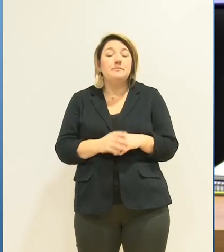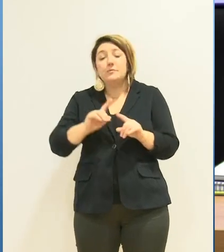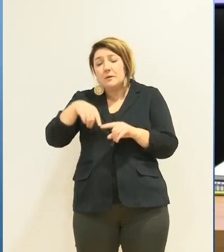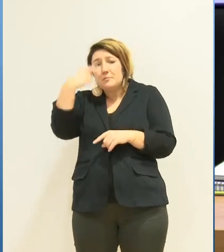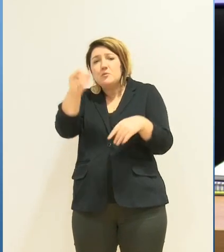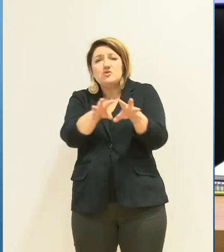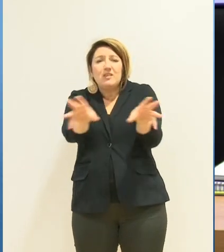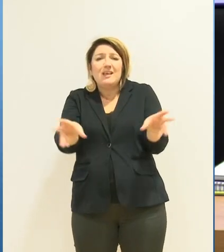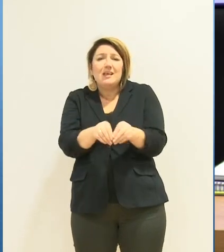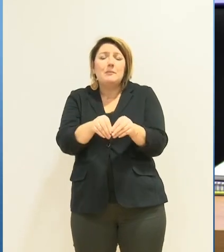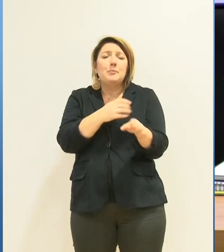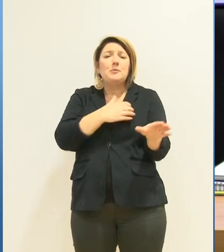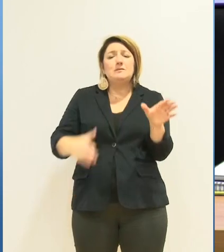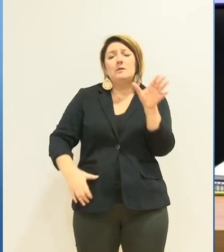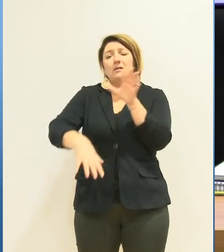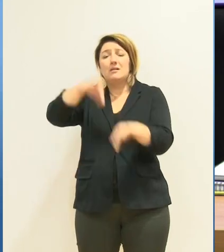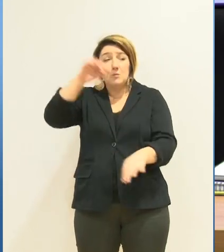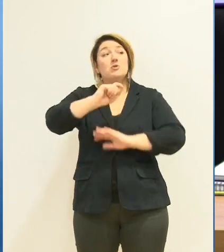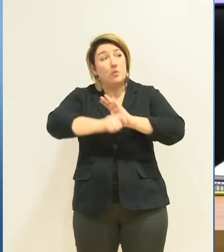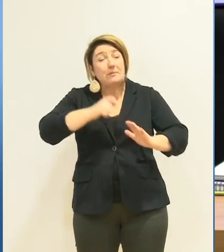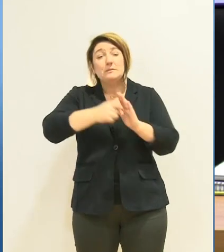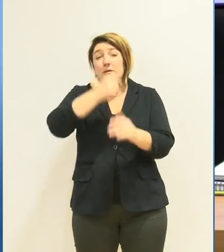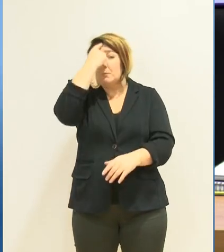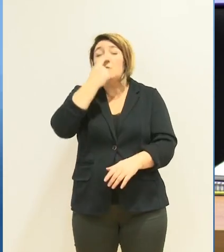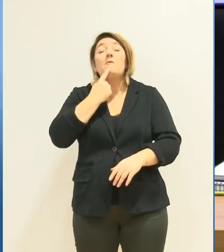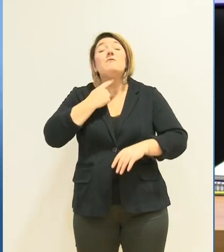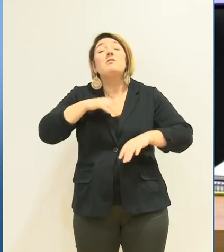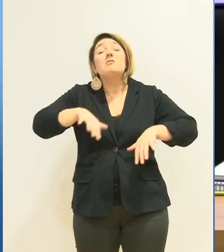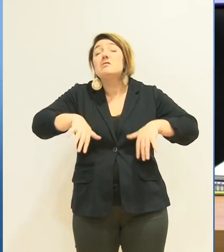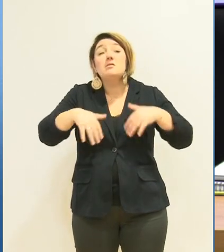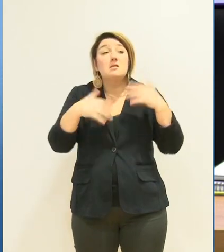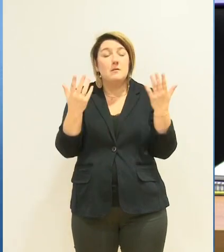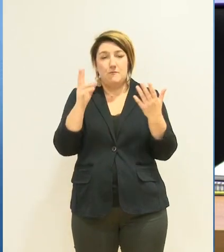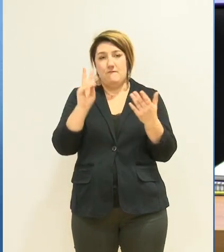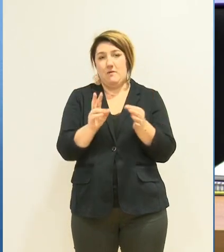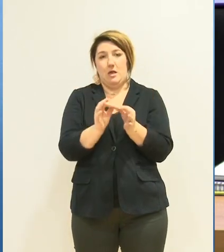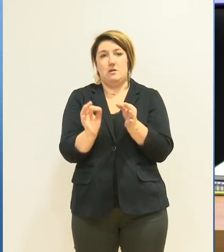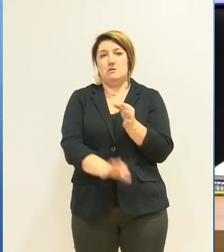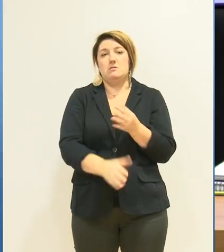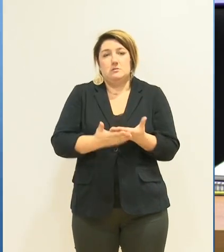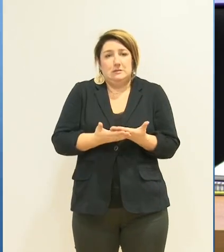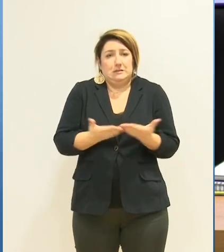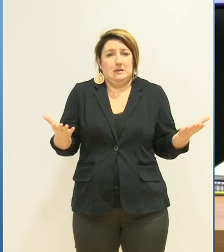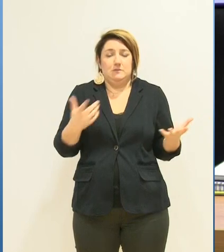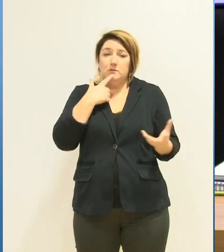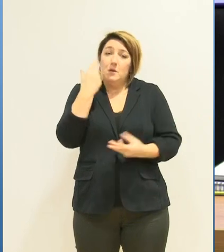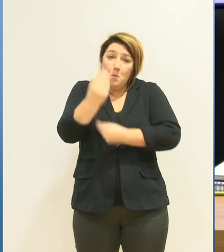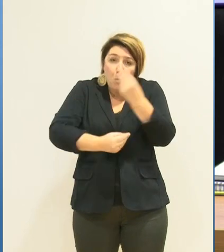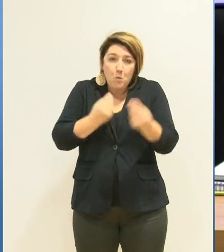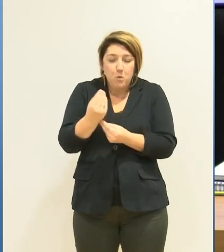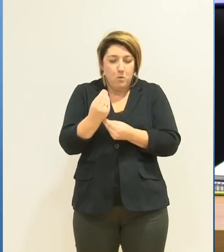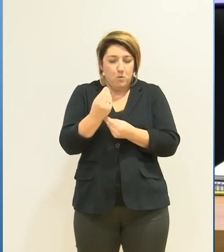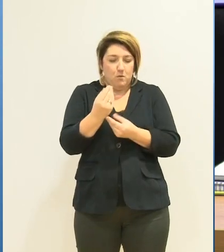municipalité encore une fois quelle qu'elle soit elle est très simple soit on refonde le modèle municipal